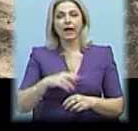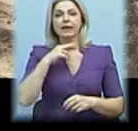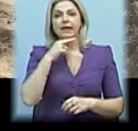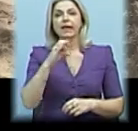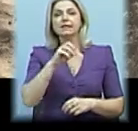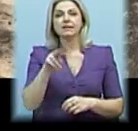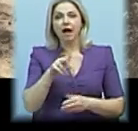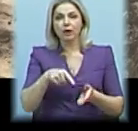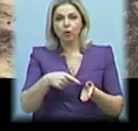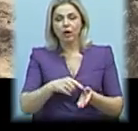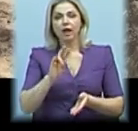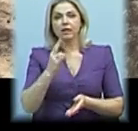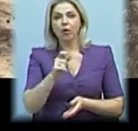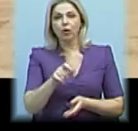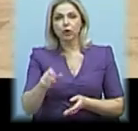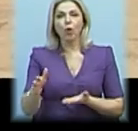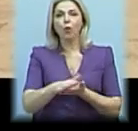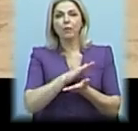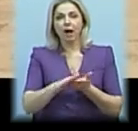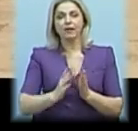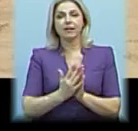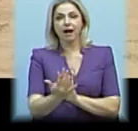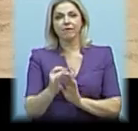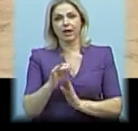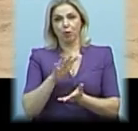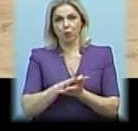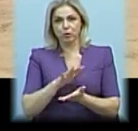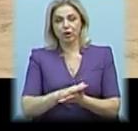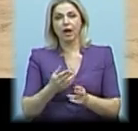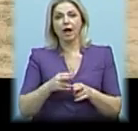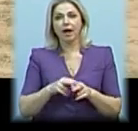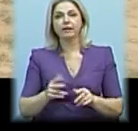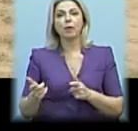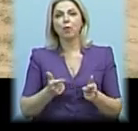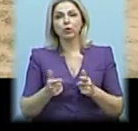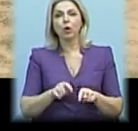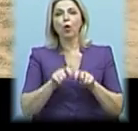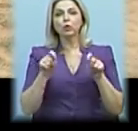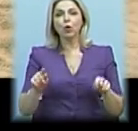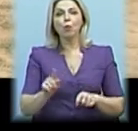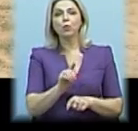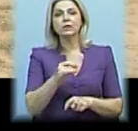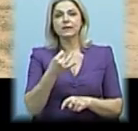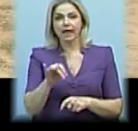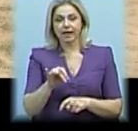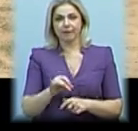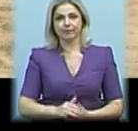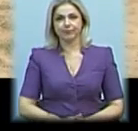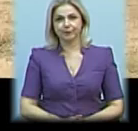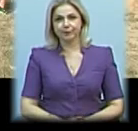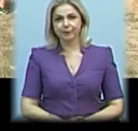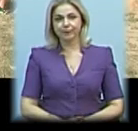сад миколаївці прибрали його від трави та сміття. Захід відбувся в рамках підготовки відкриття тут музею археологічної